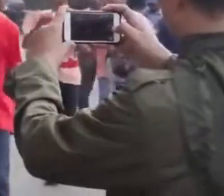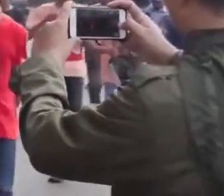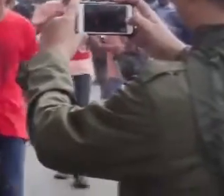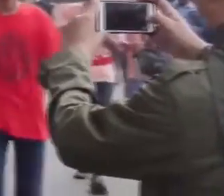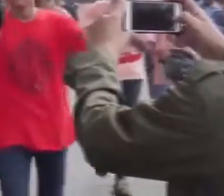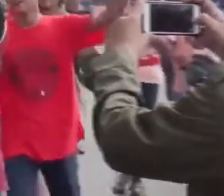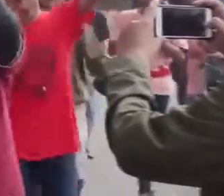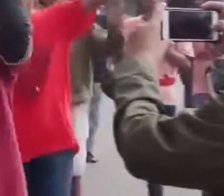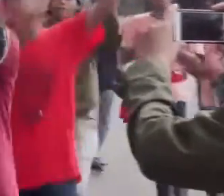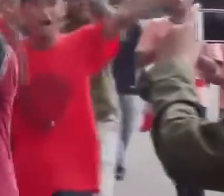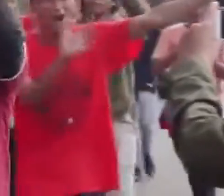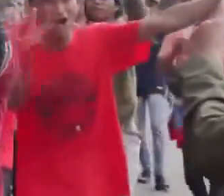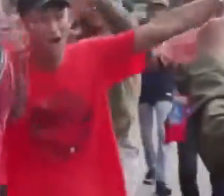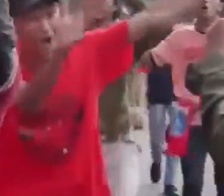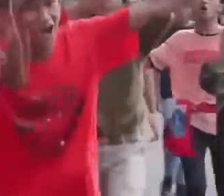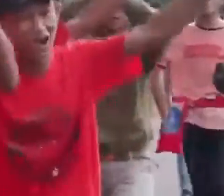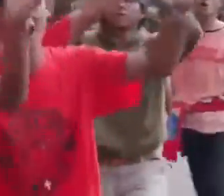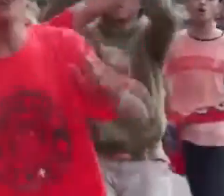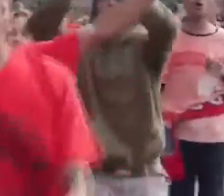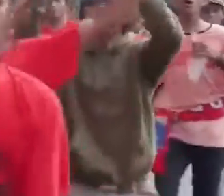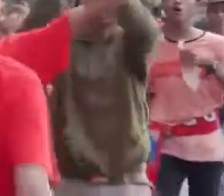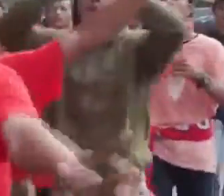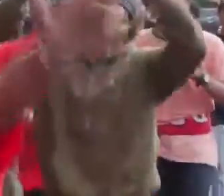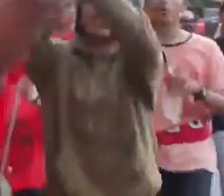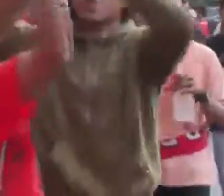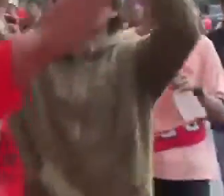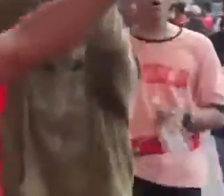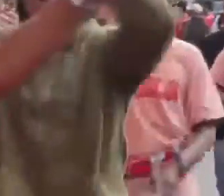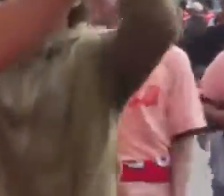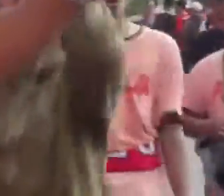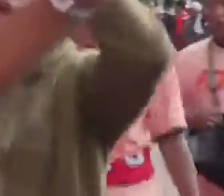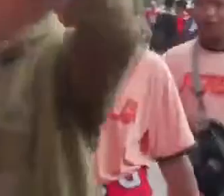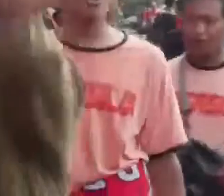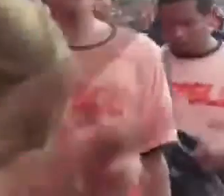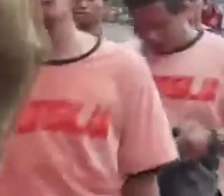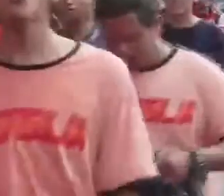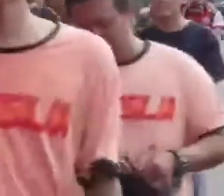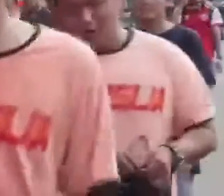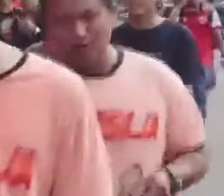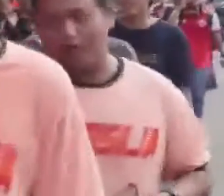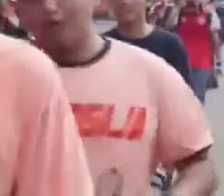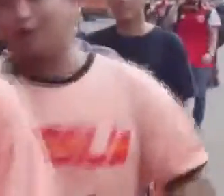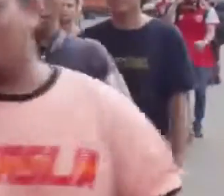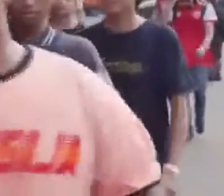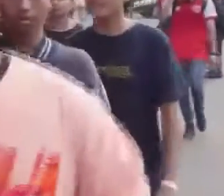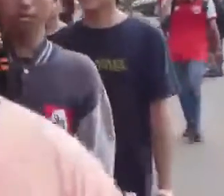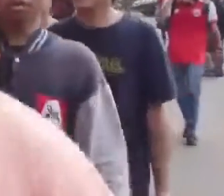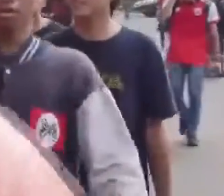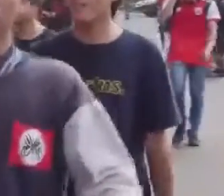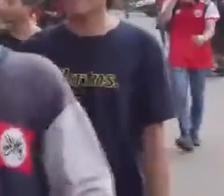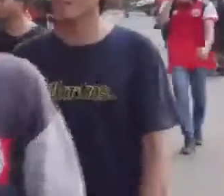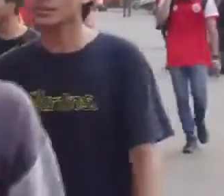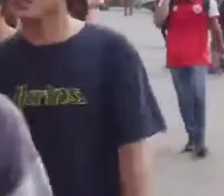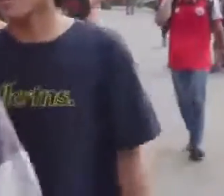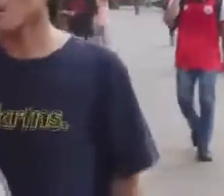Indonesia, dan Liga Voli Indonesia. Hal ini dilakukan guna mencegah penyebaran wabah COVID-19 yang semakin meluas akibat banyaknya penonton